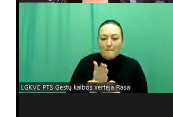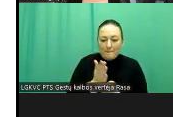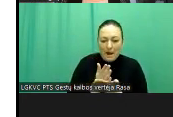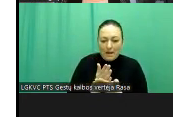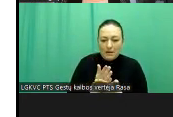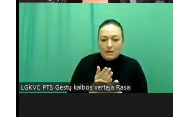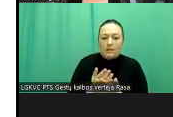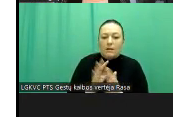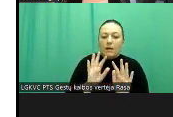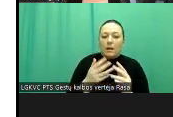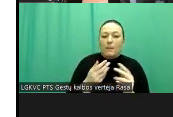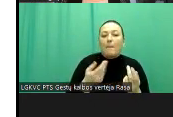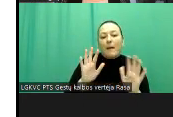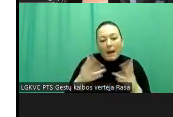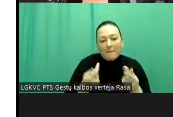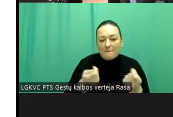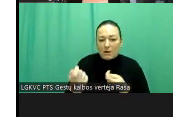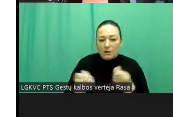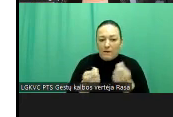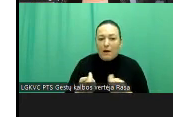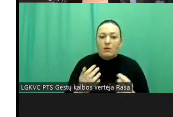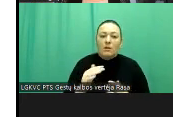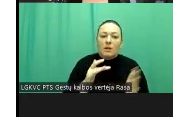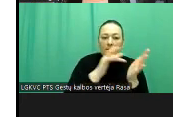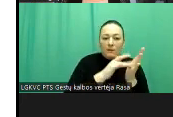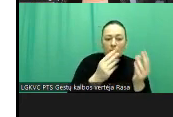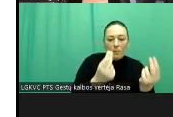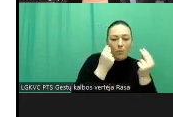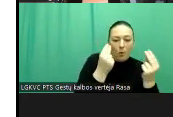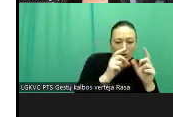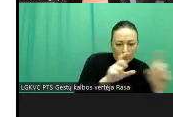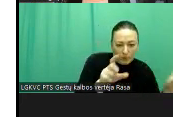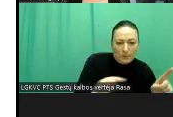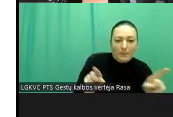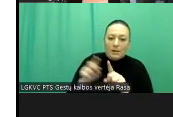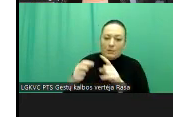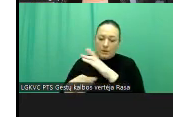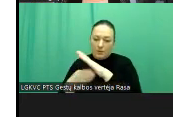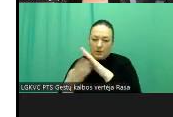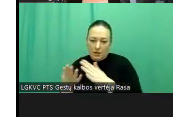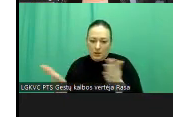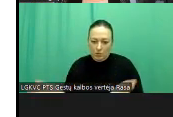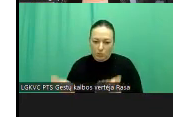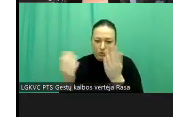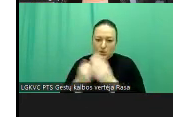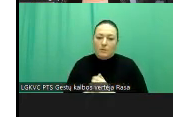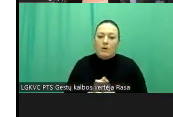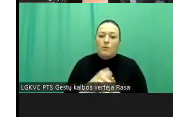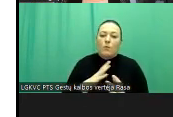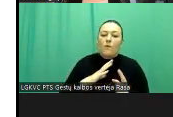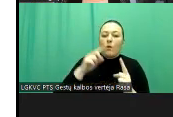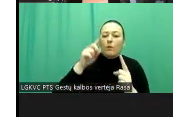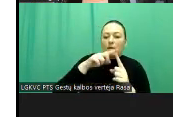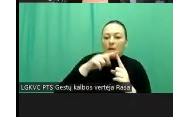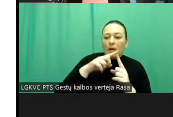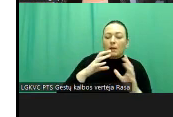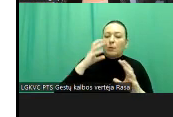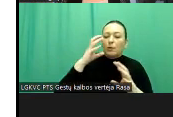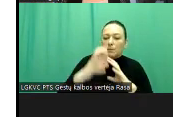kaip vadovauti ne tik viduriniam mokymui, bet ir pradiniam. Taip pat buvau Britų tarybos